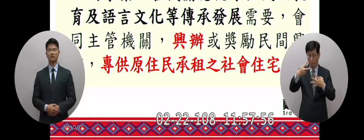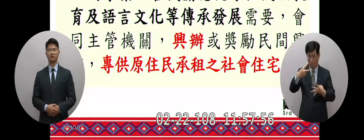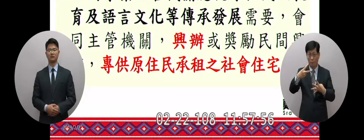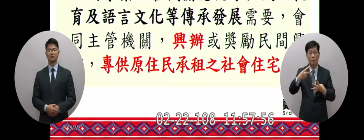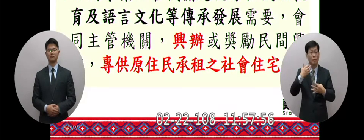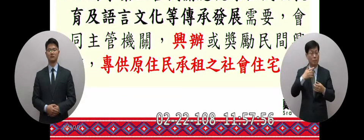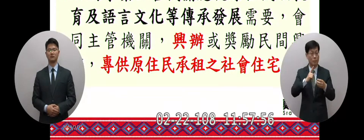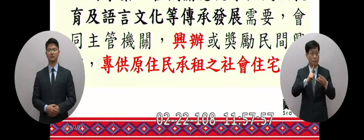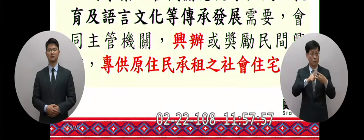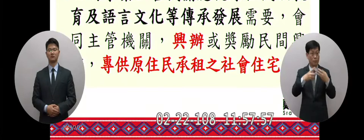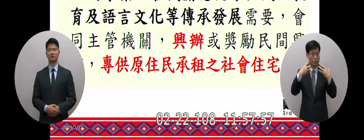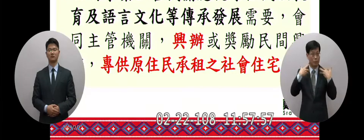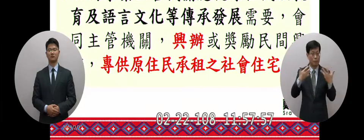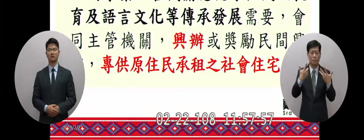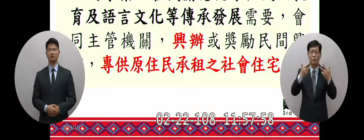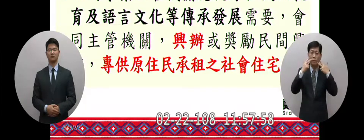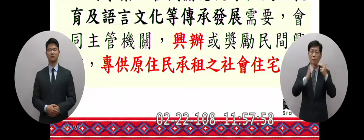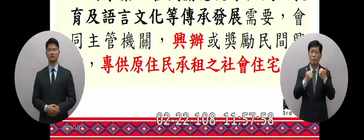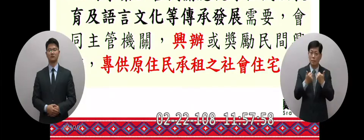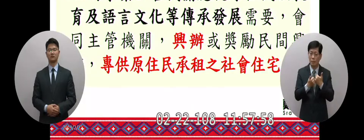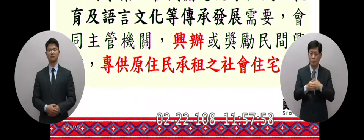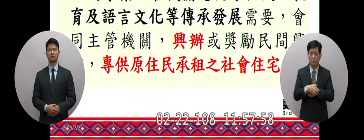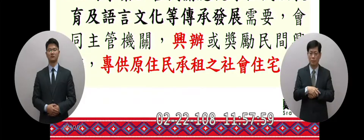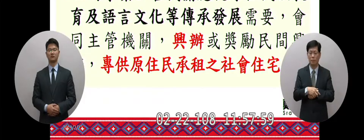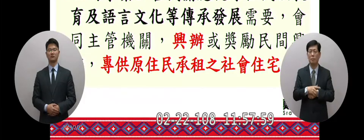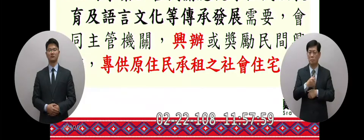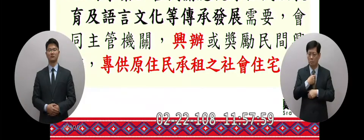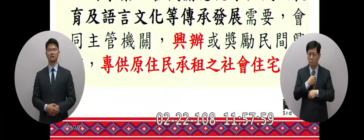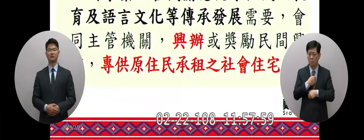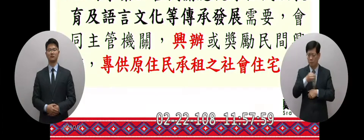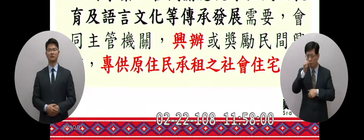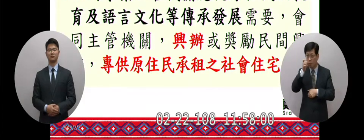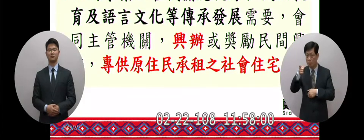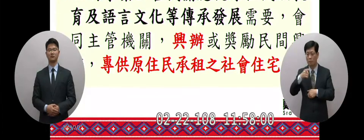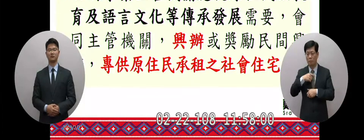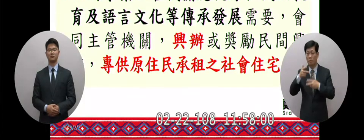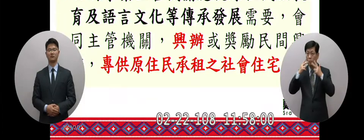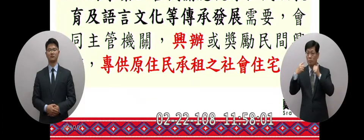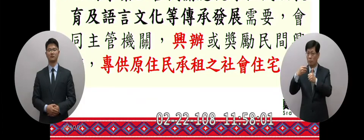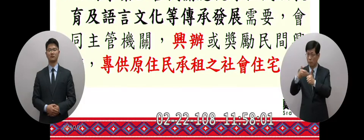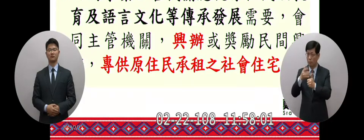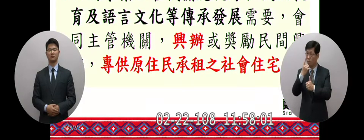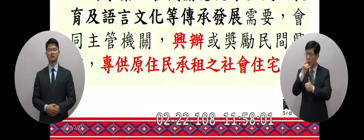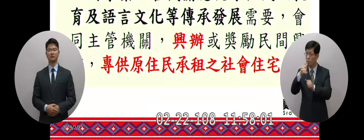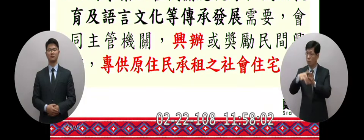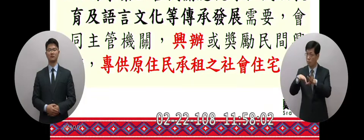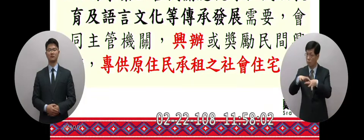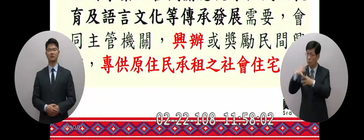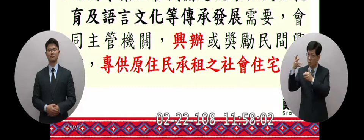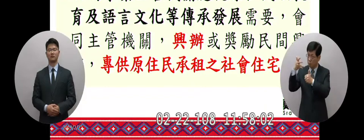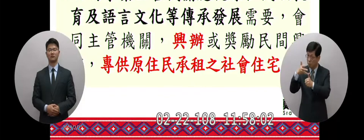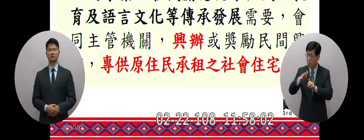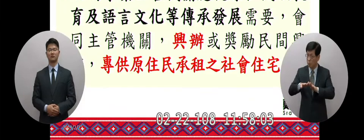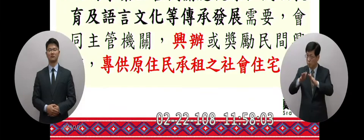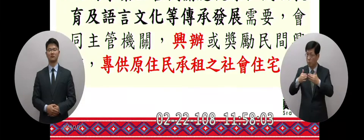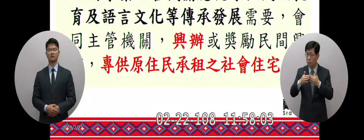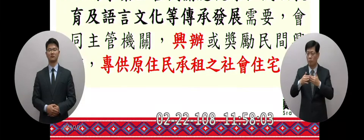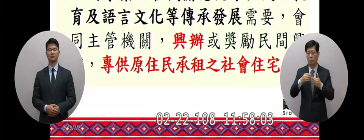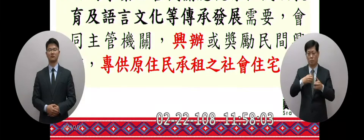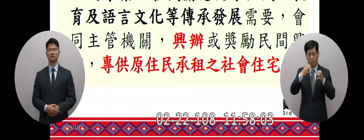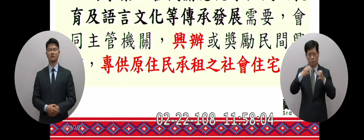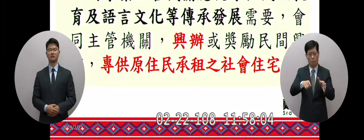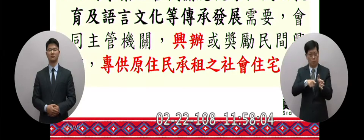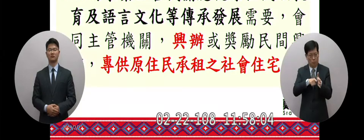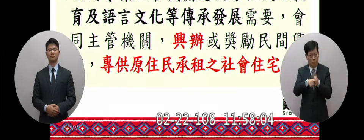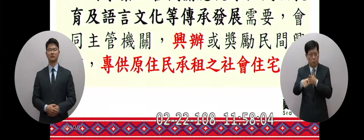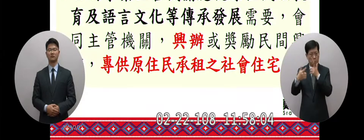目的事业主管机关也就是原民会啊，因视原住民族教育及语言文化等传承发展需要，来兴办